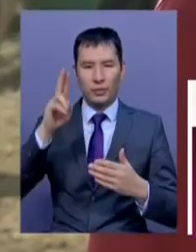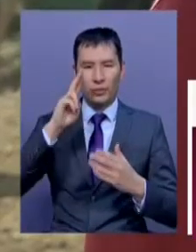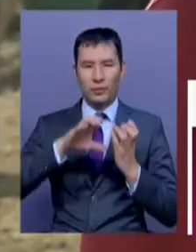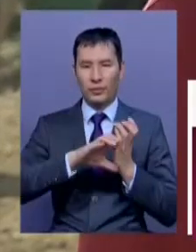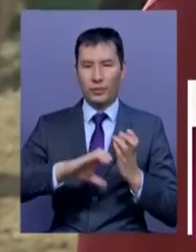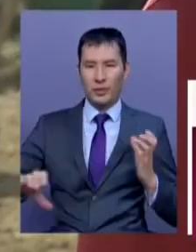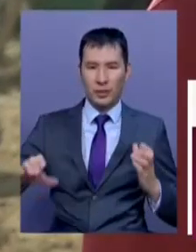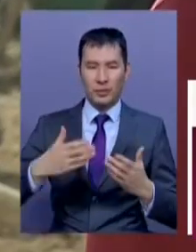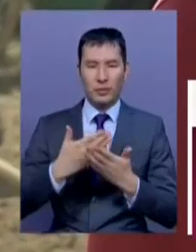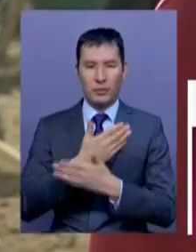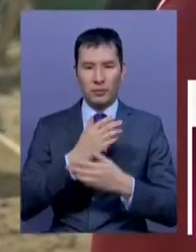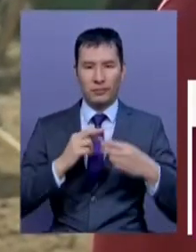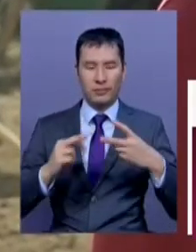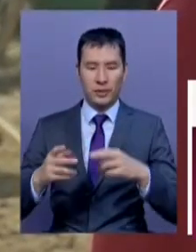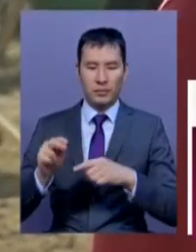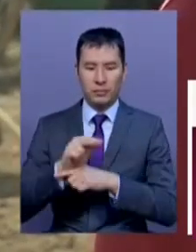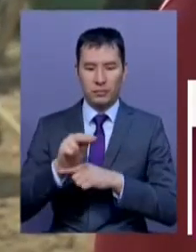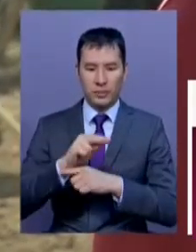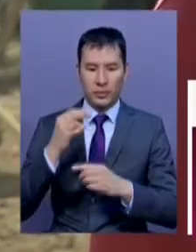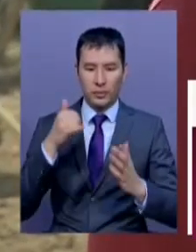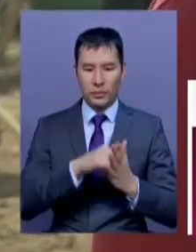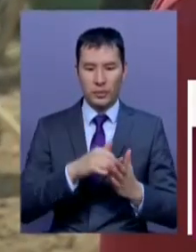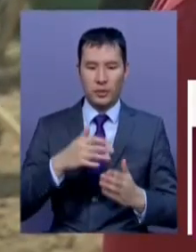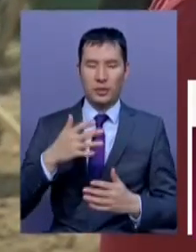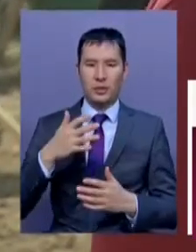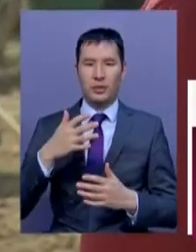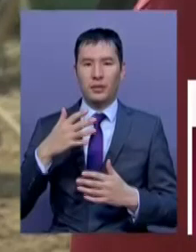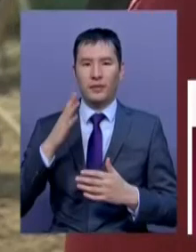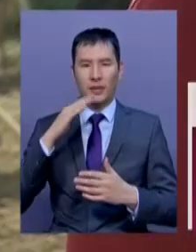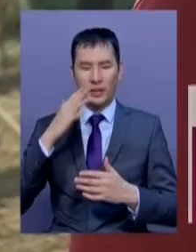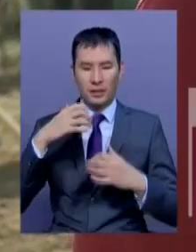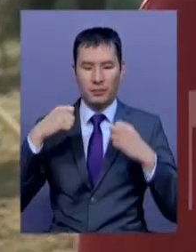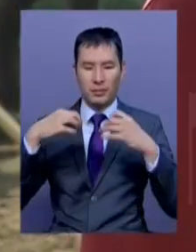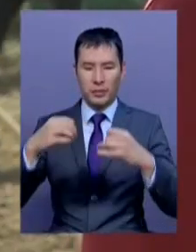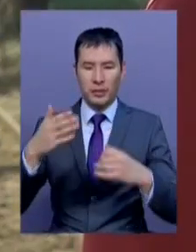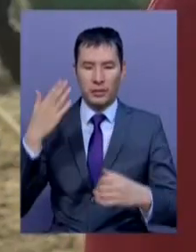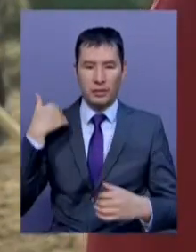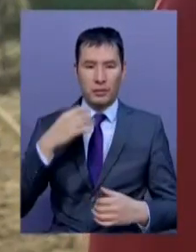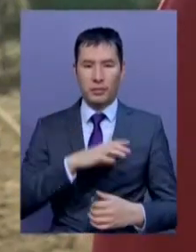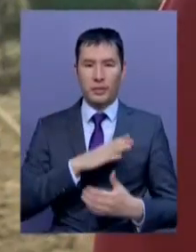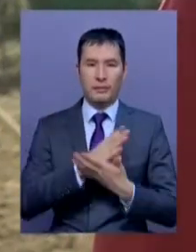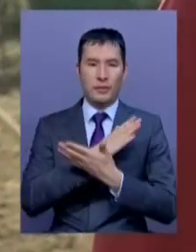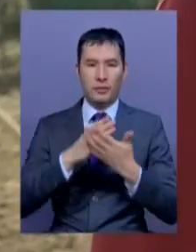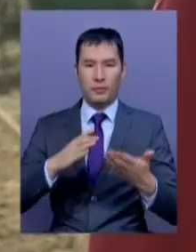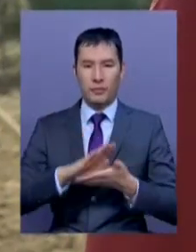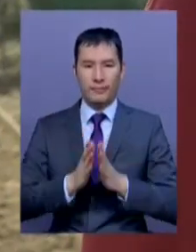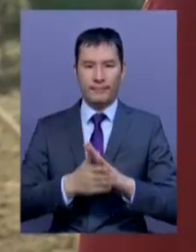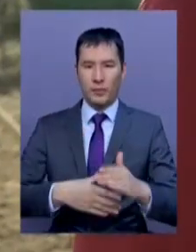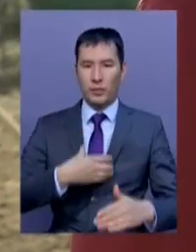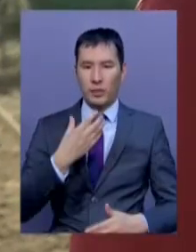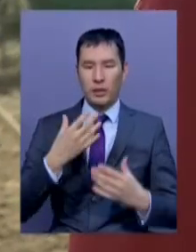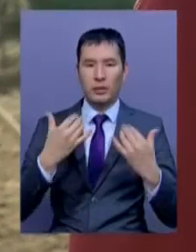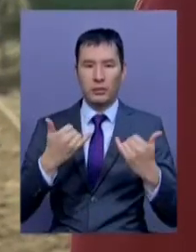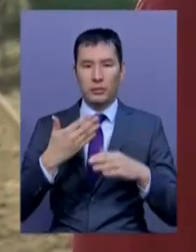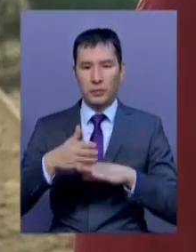атыр. Но енді бізге площадкаларын жасап береміз деп айтып атыр. Жолдарын жасап атыр. Бұрын, например, ана болмалар кішкентай напор